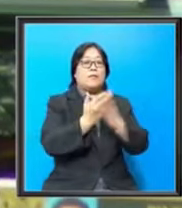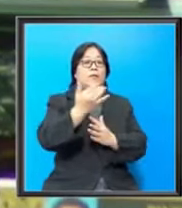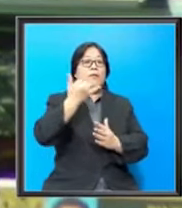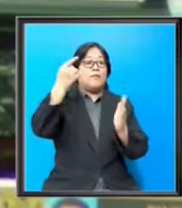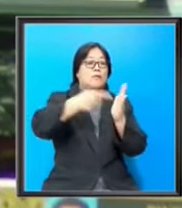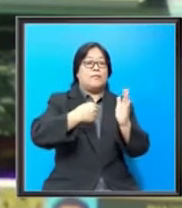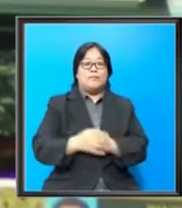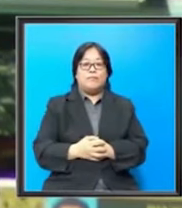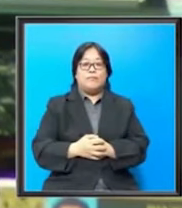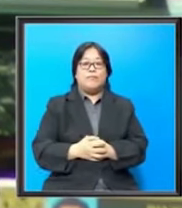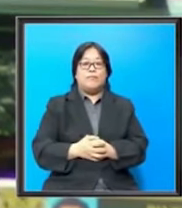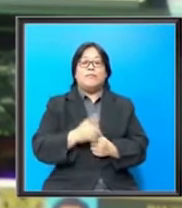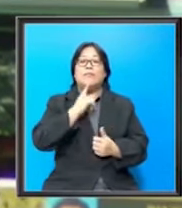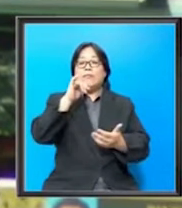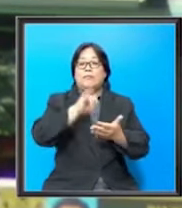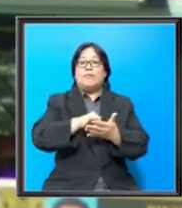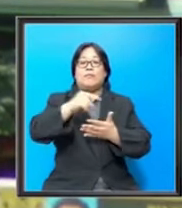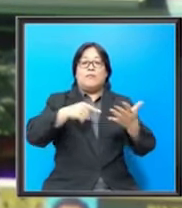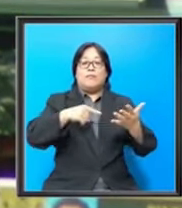disokong oleh warisan. Ini masalah kita.